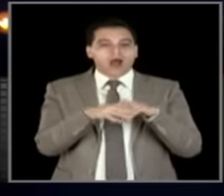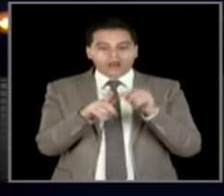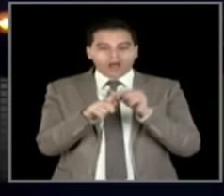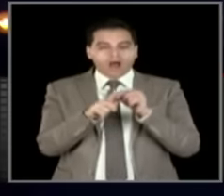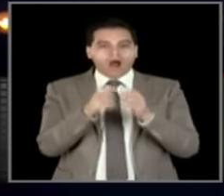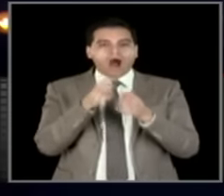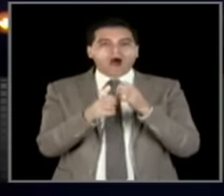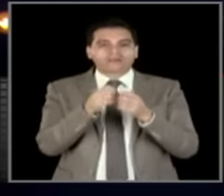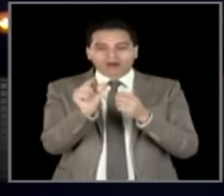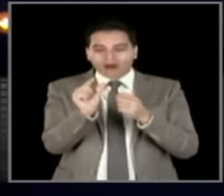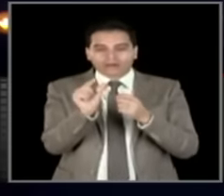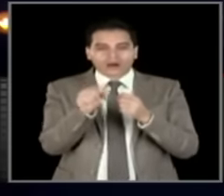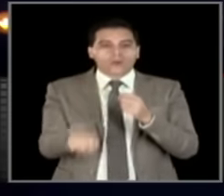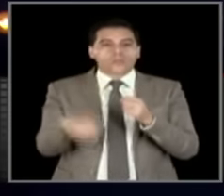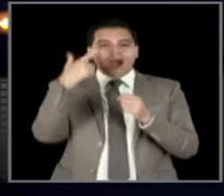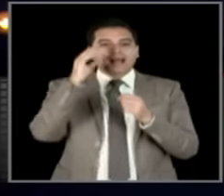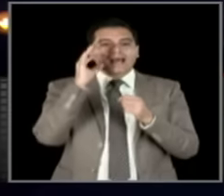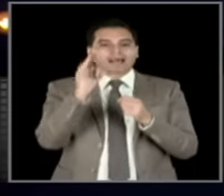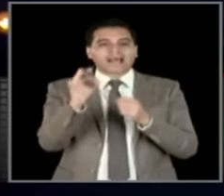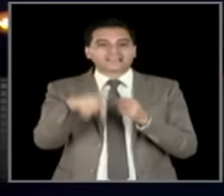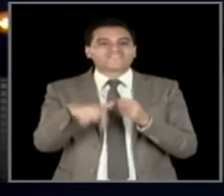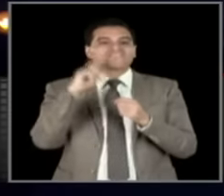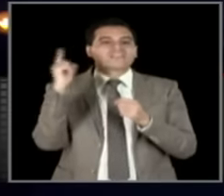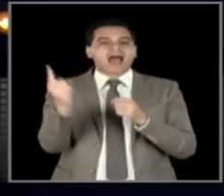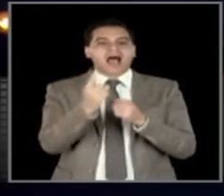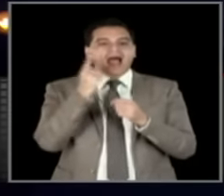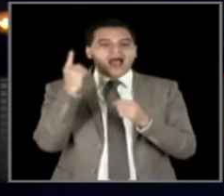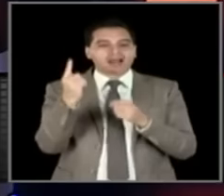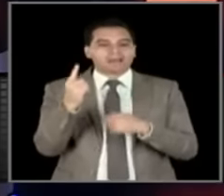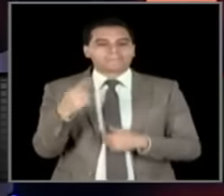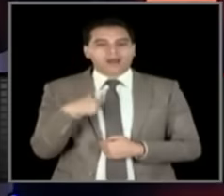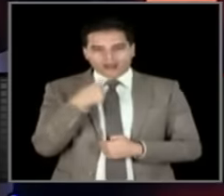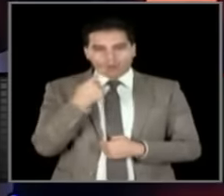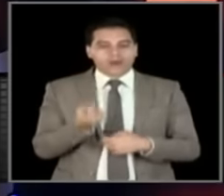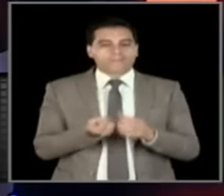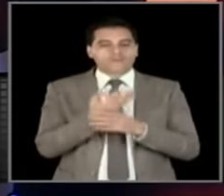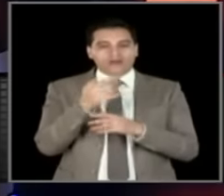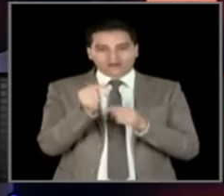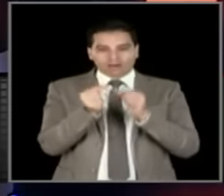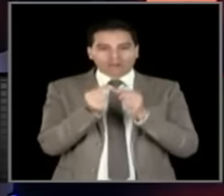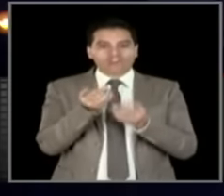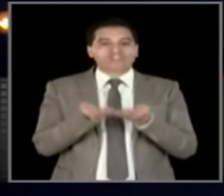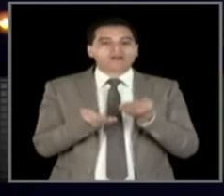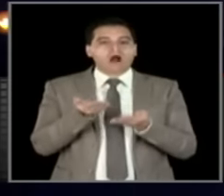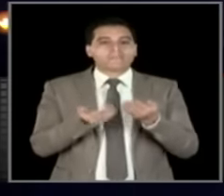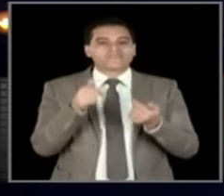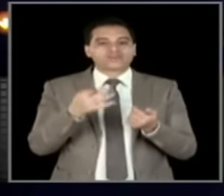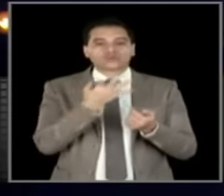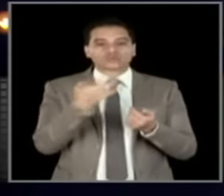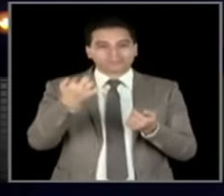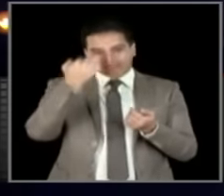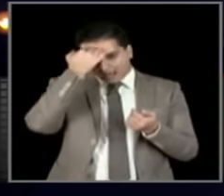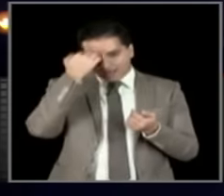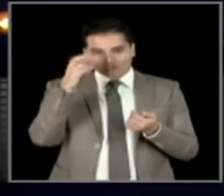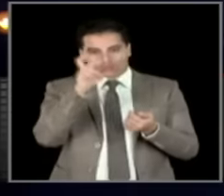الكريمة ومن أغلى المعادن في العالم. هقولك على مفاجأة. الجرام